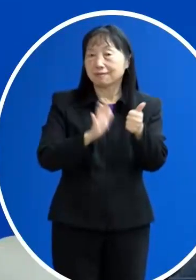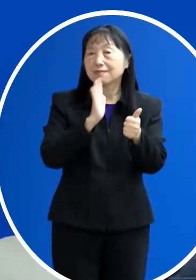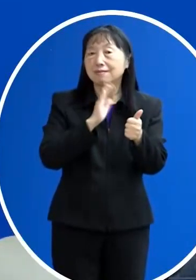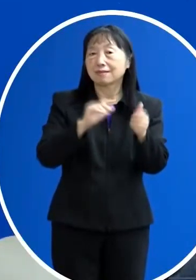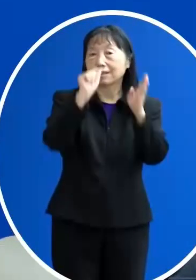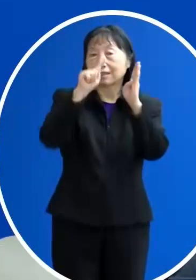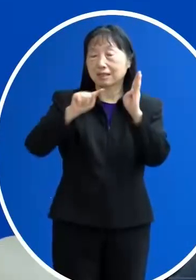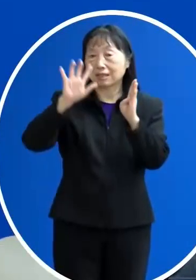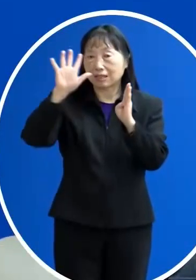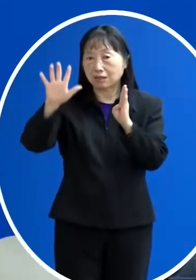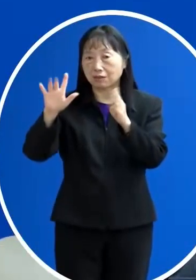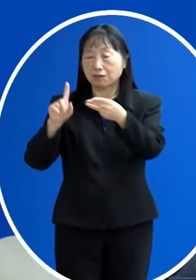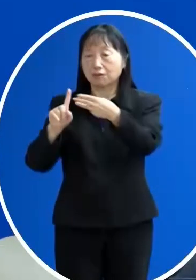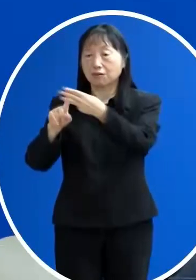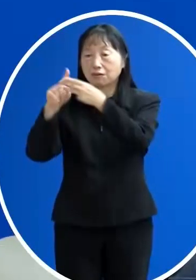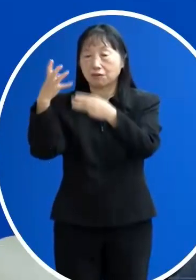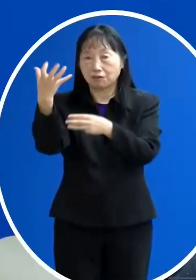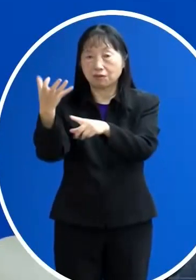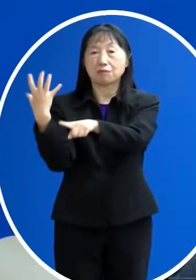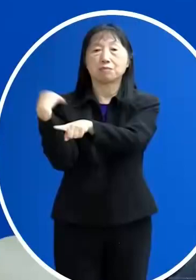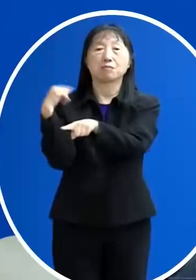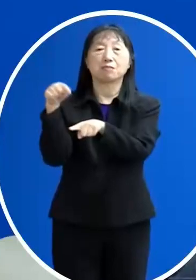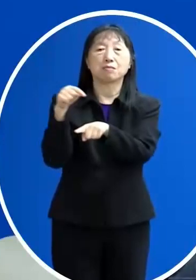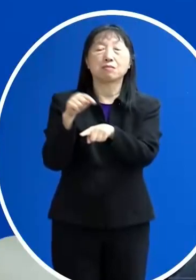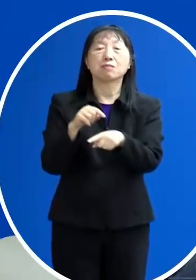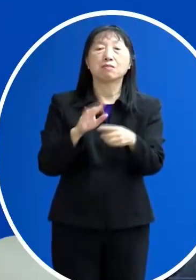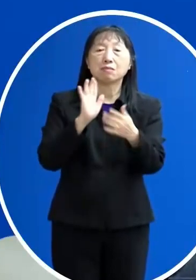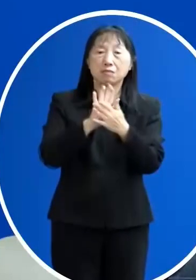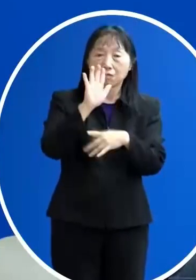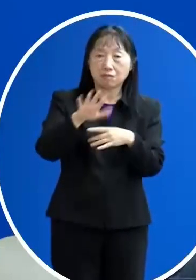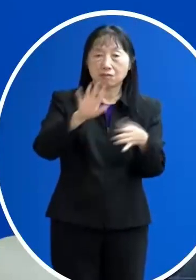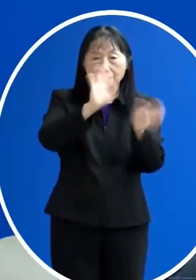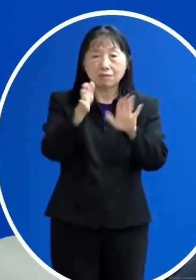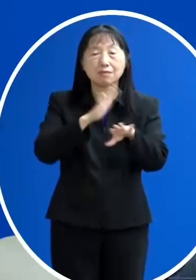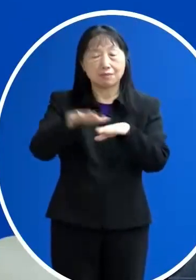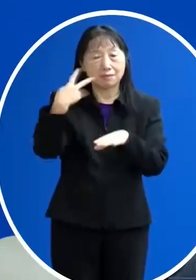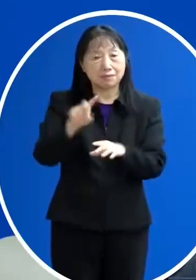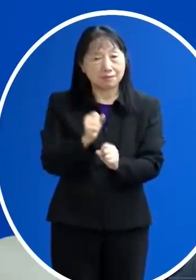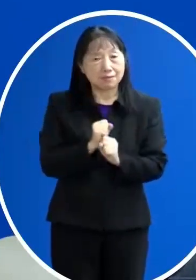BF.5 成为我们的主流病毒的一个情形，后续持续观察。以上报告。